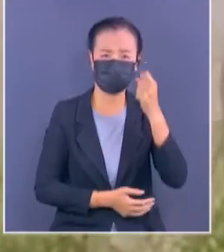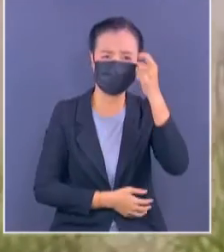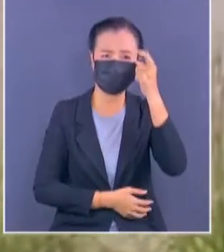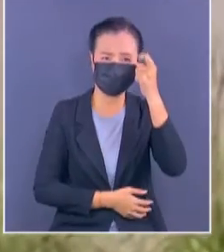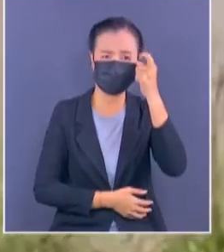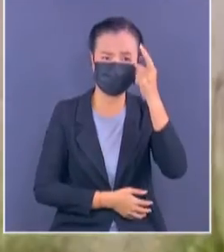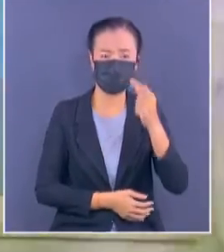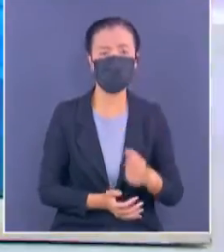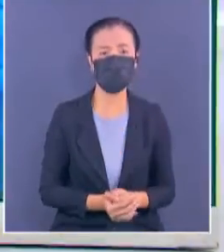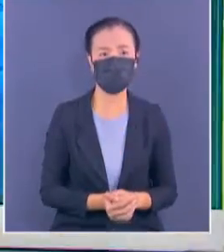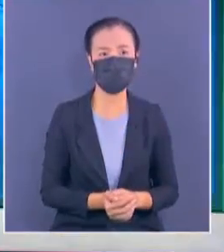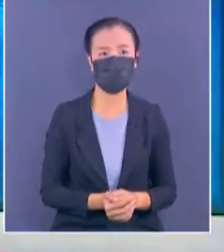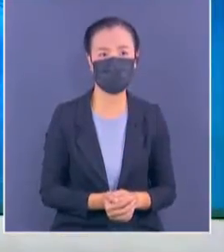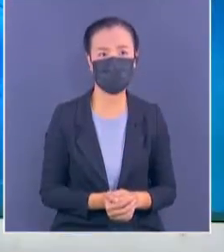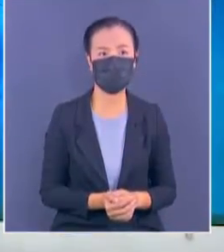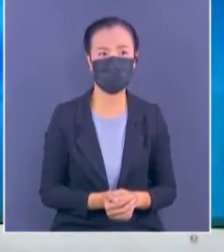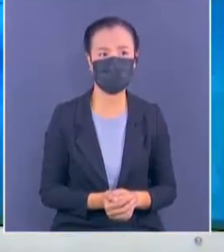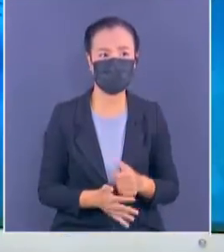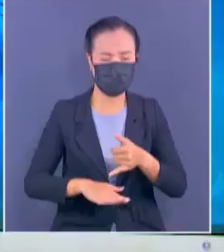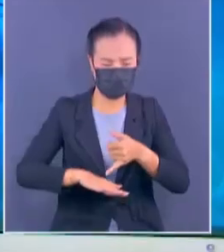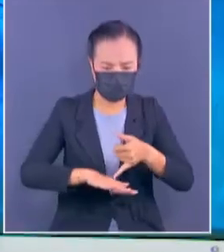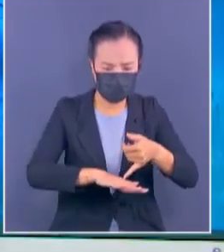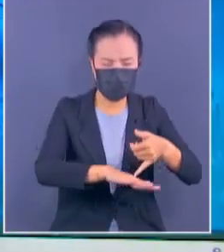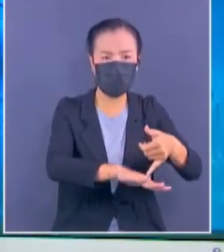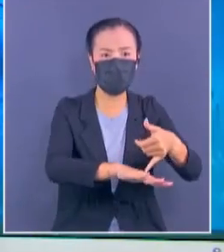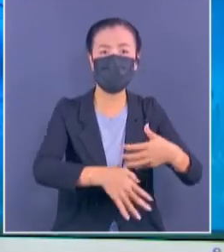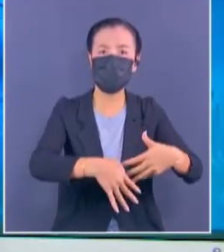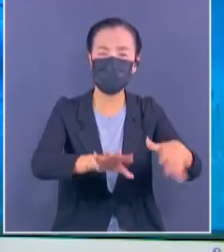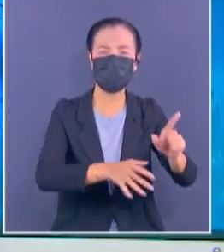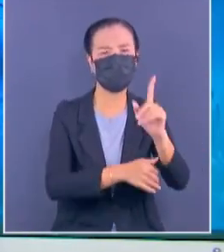ยนะ เข้าใจเลยนะทำไมต้องไปด้วยน ะ โอ้ถ้าปล่อยไปนี่แย่เลย ใช่